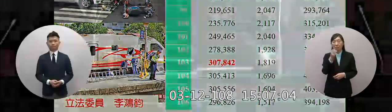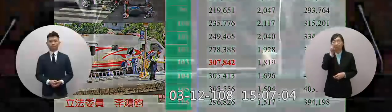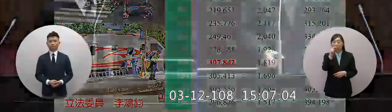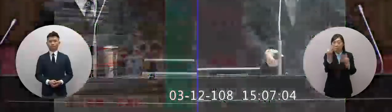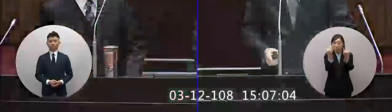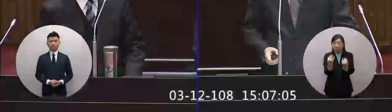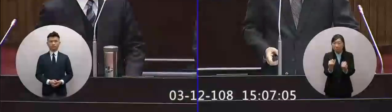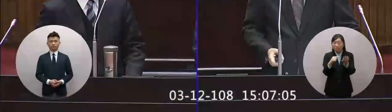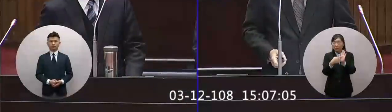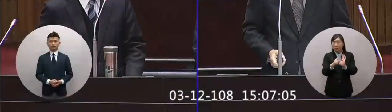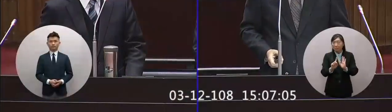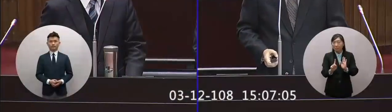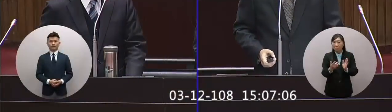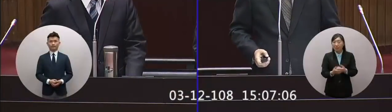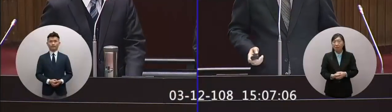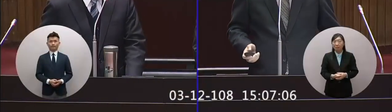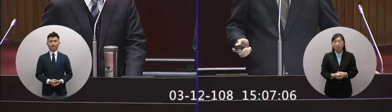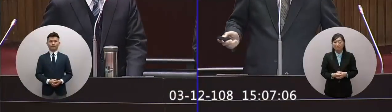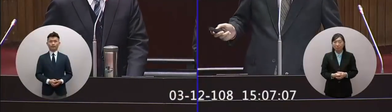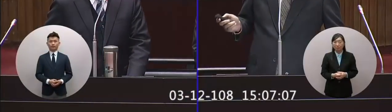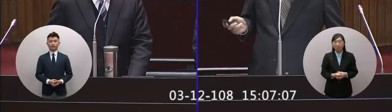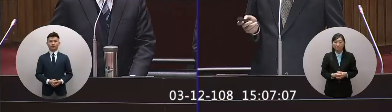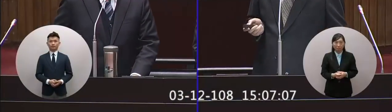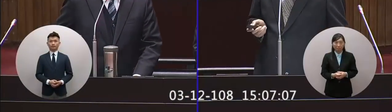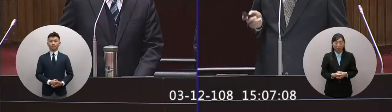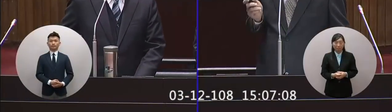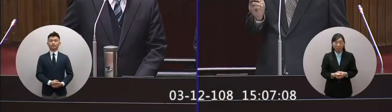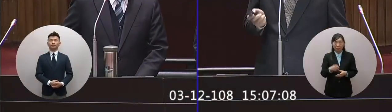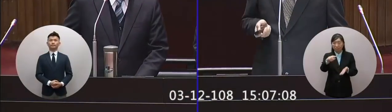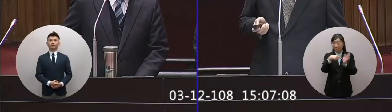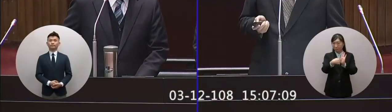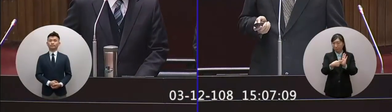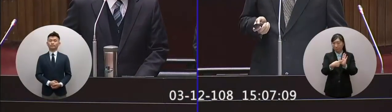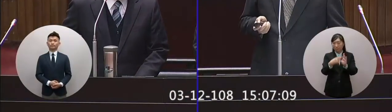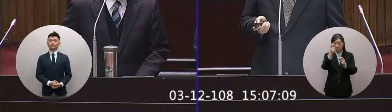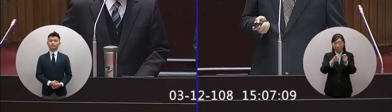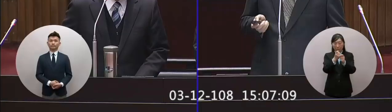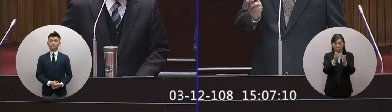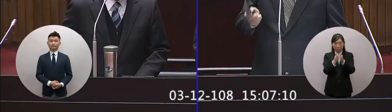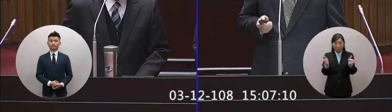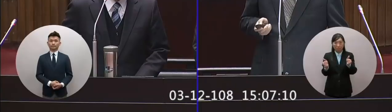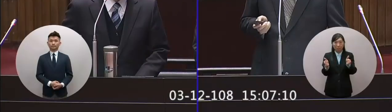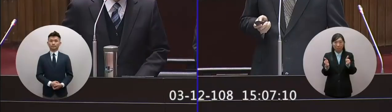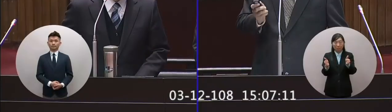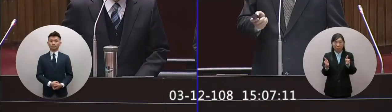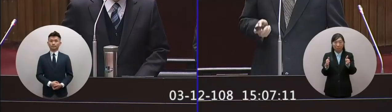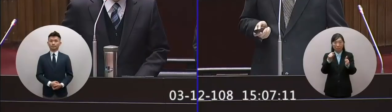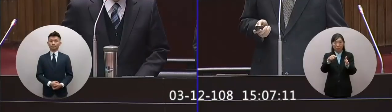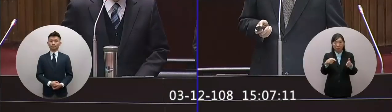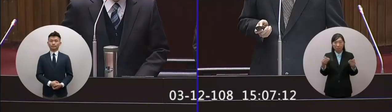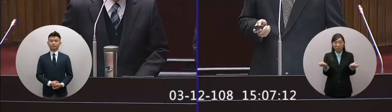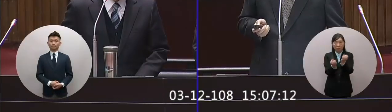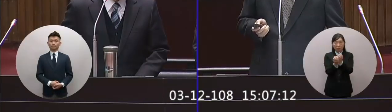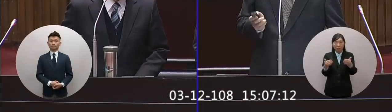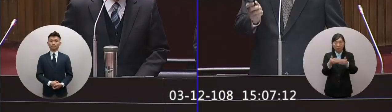面我们可以看到的，就是说呈现的，就是说这十年来我们的成长，交通的事故